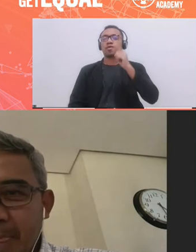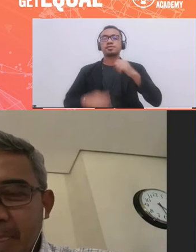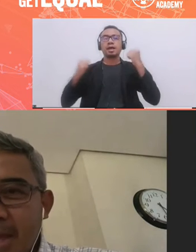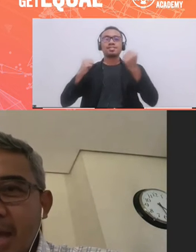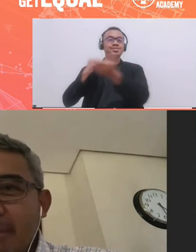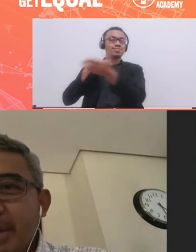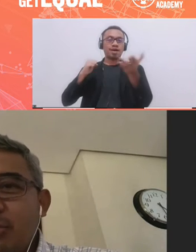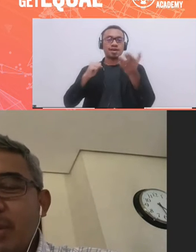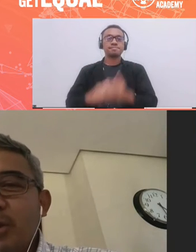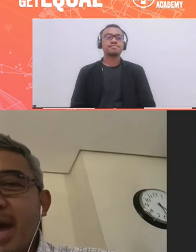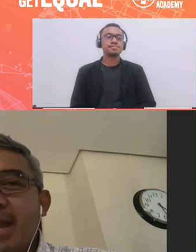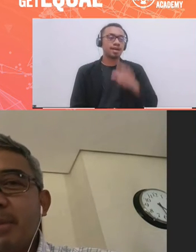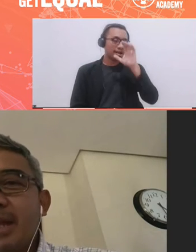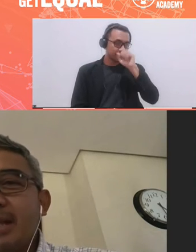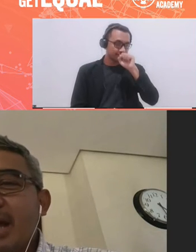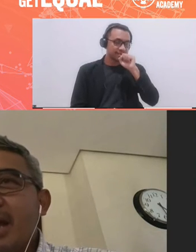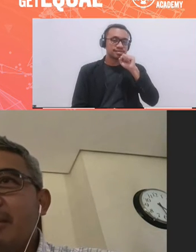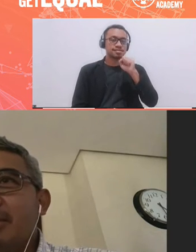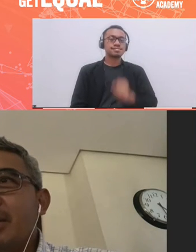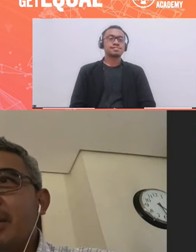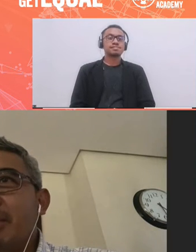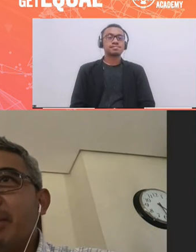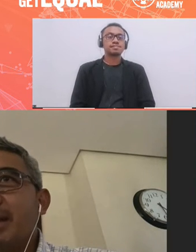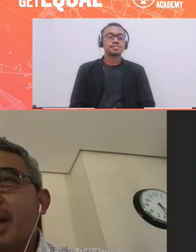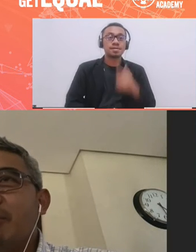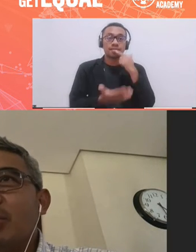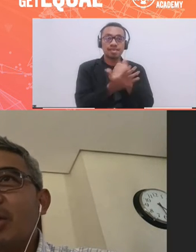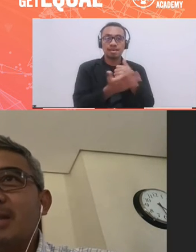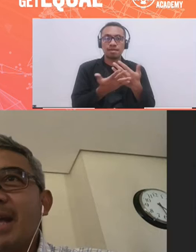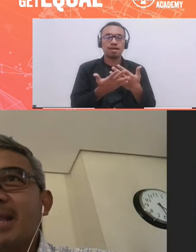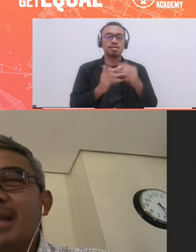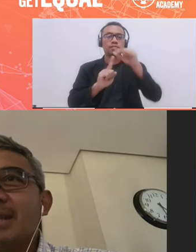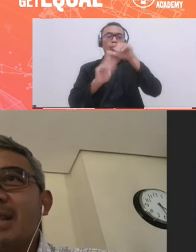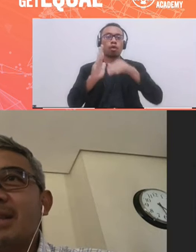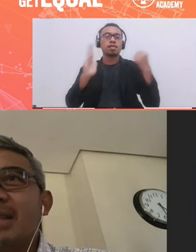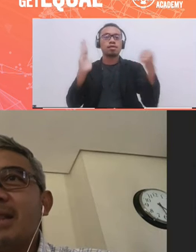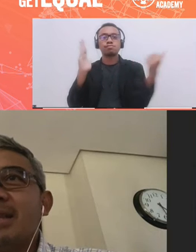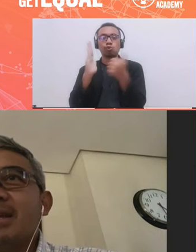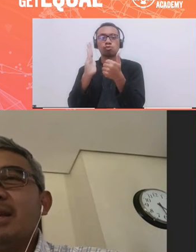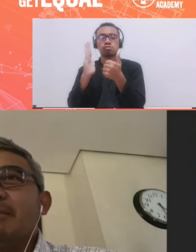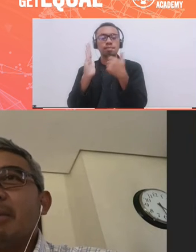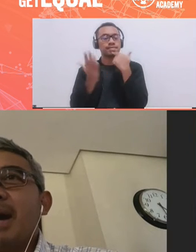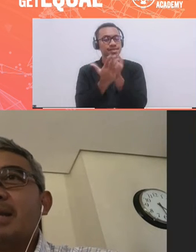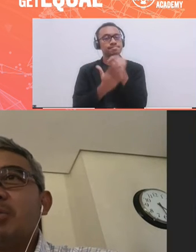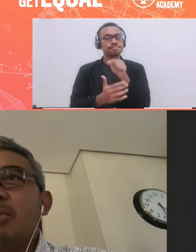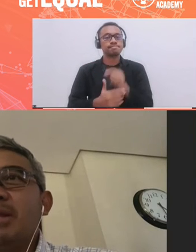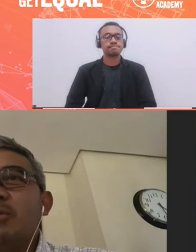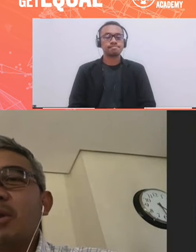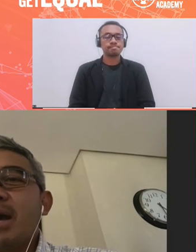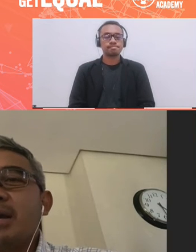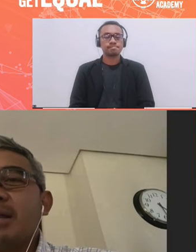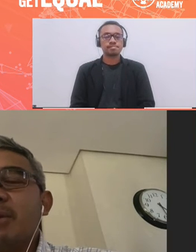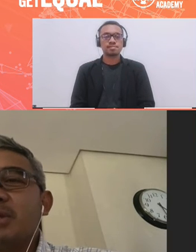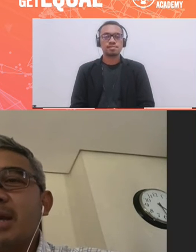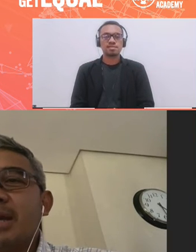ya. Amin, mudah-mudahan. Yang penting kita mempraktekkan protokol kesehatan yang sangat ketat. Memang ada sebuah berita